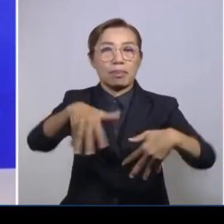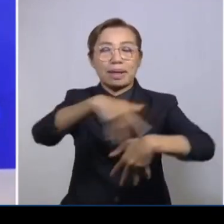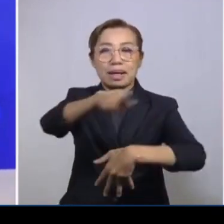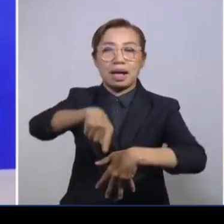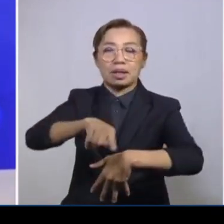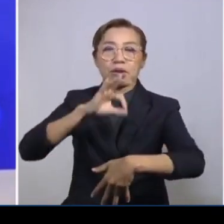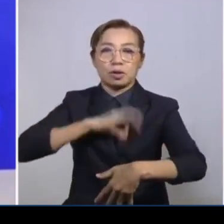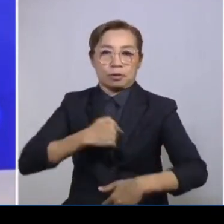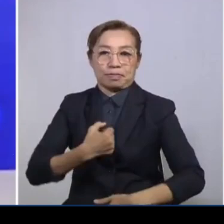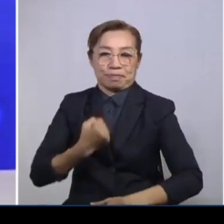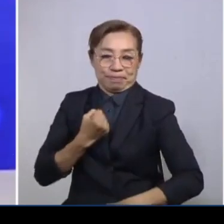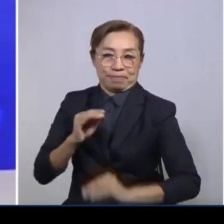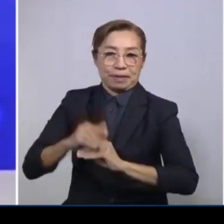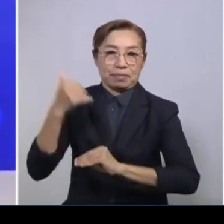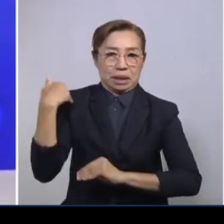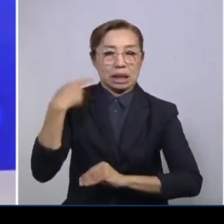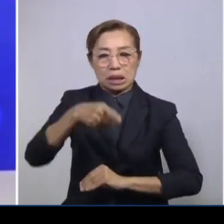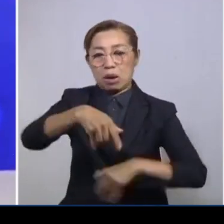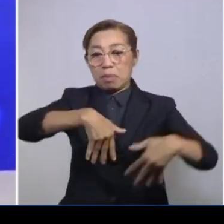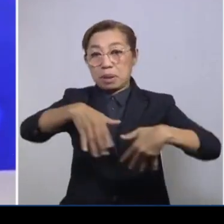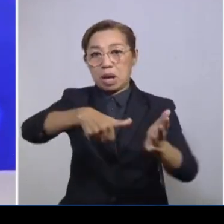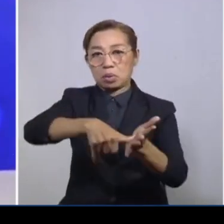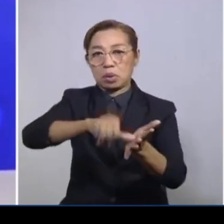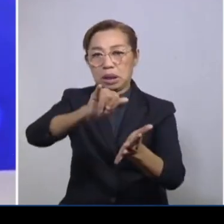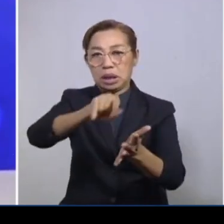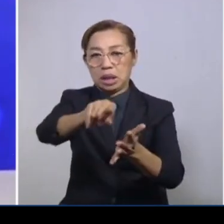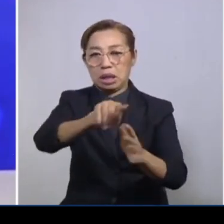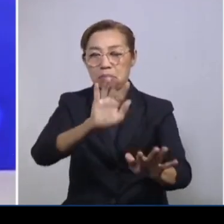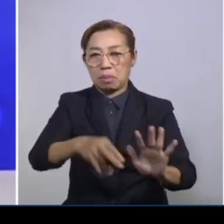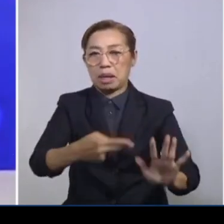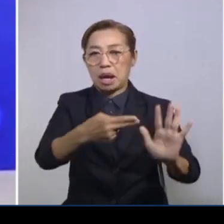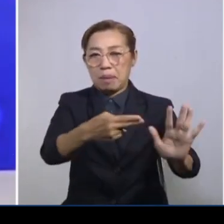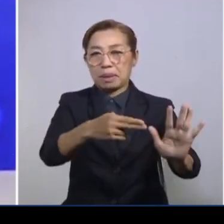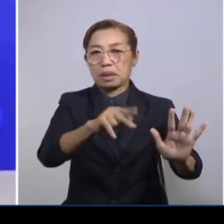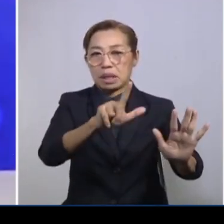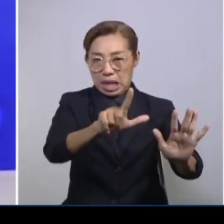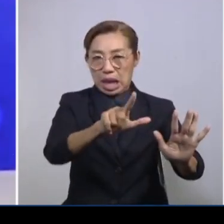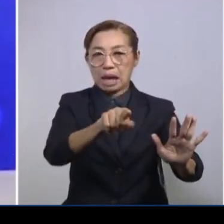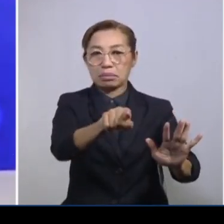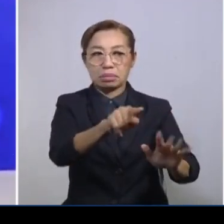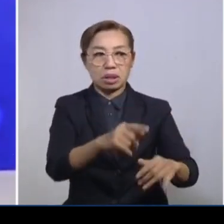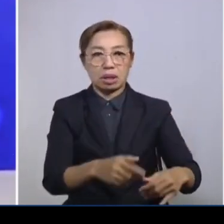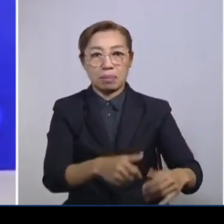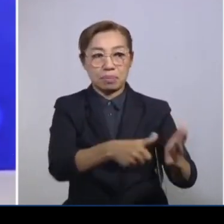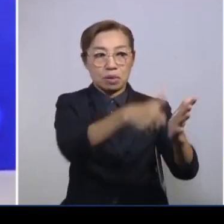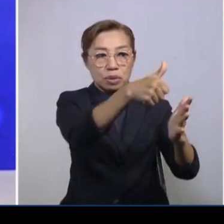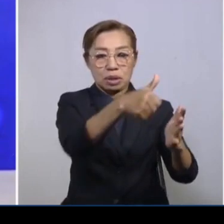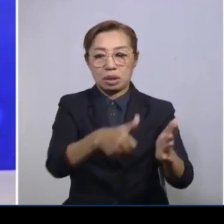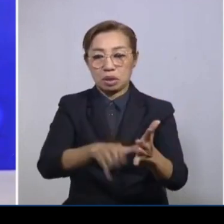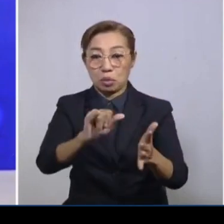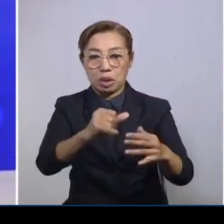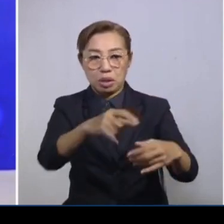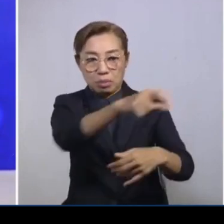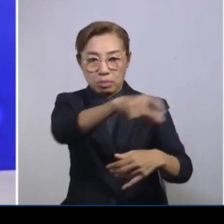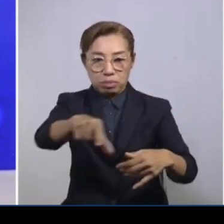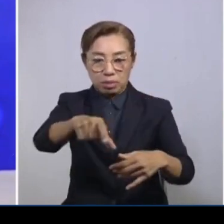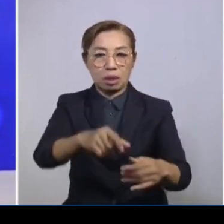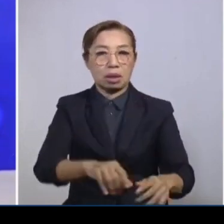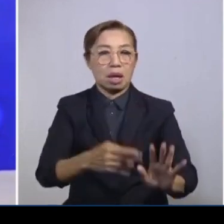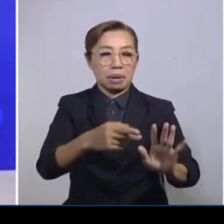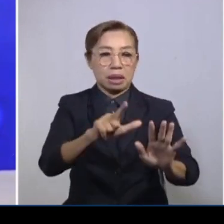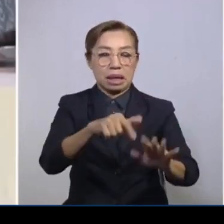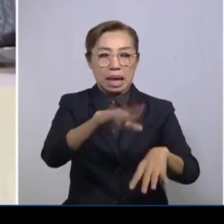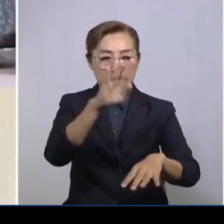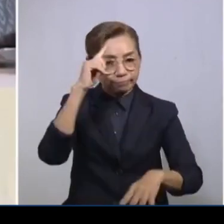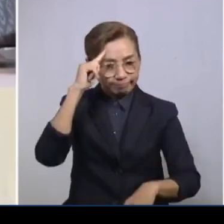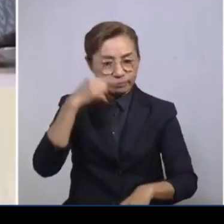จซึ่งคาดว่าปัจจุบันมีนี่นอกระบบที่มีมูลค่ากว่า50,000 ล้านบาทโดยขอให้มีการขยายเวลาชำระหนี้ด้วยการเปิดทางในการ